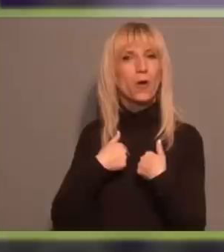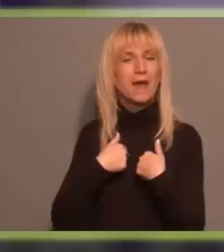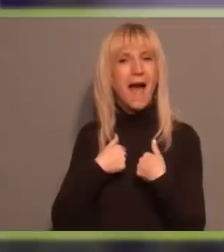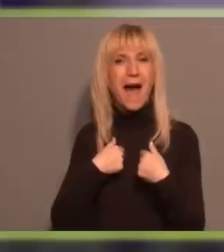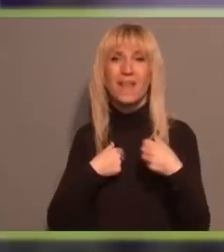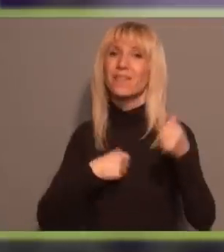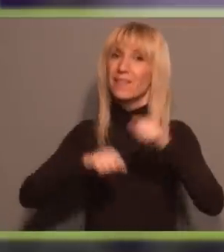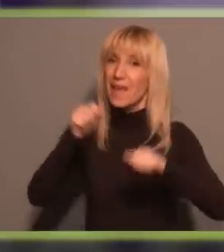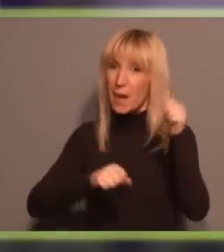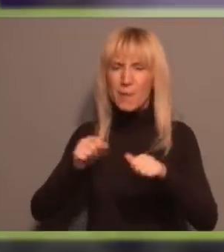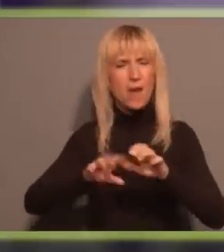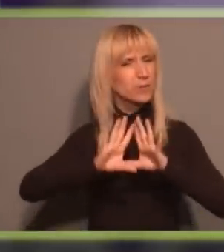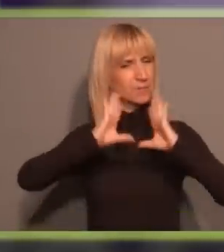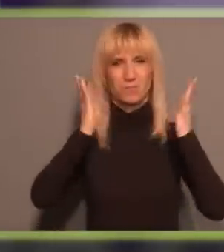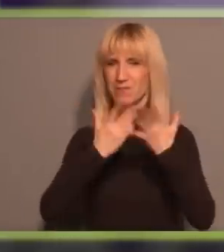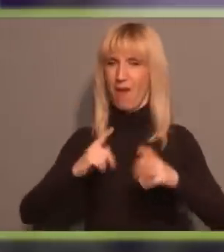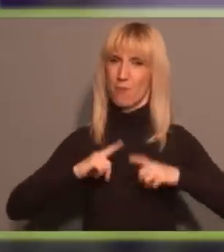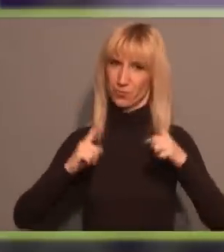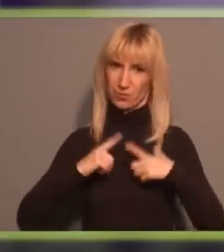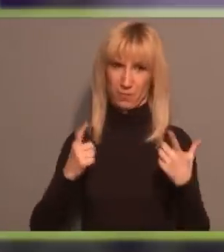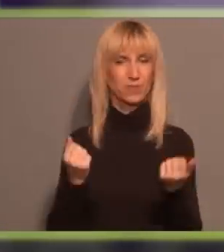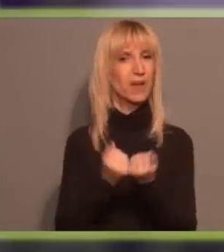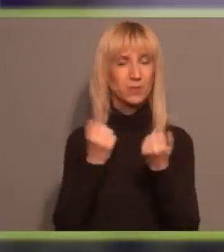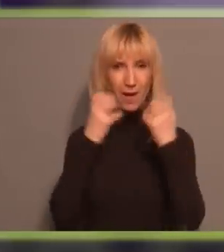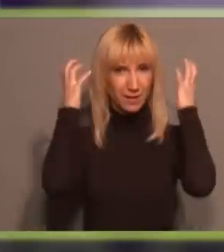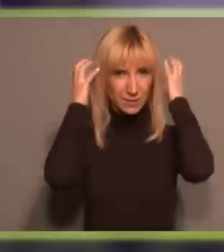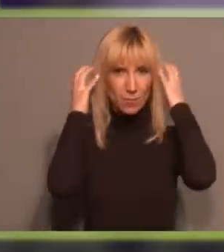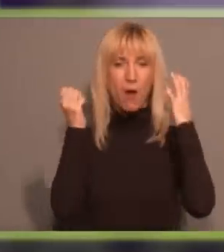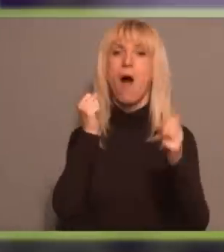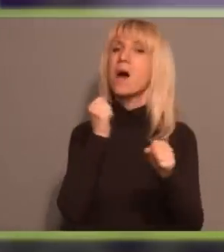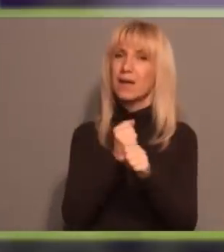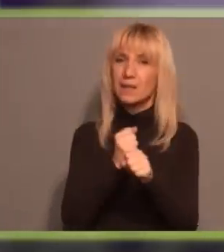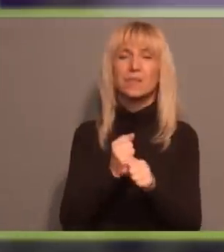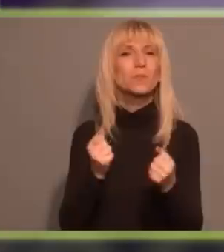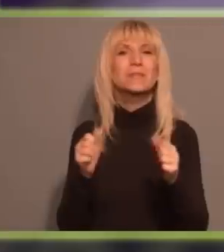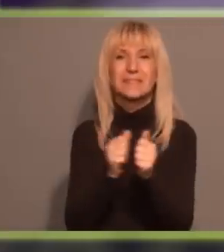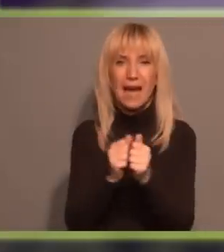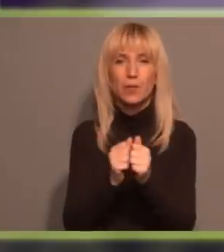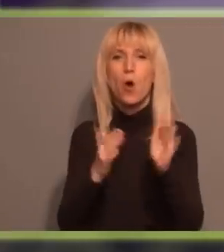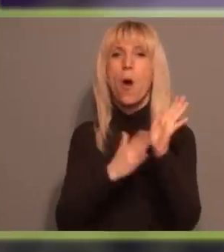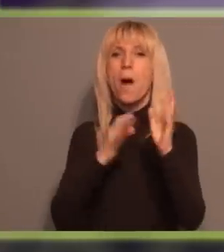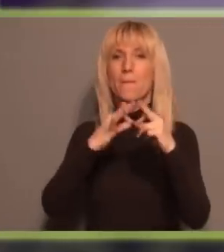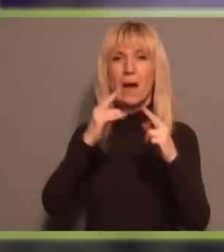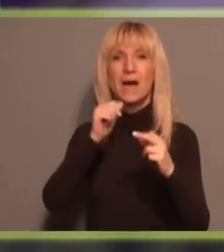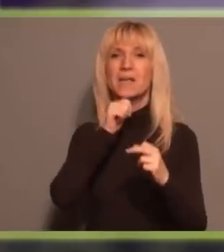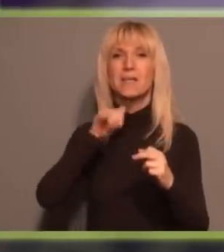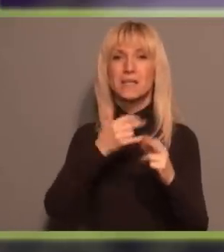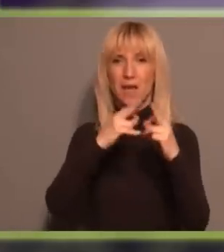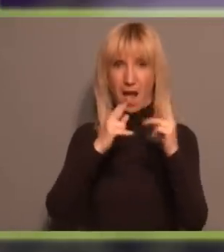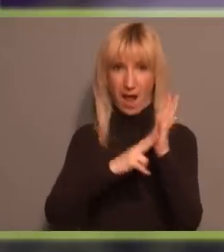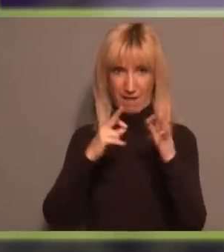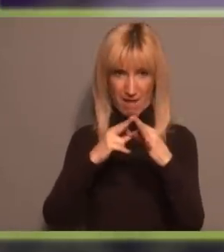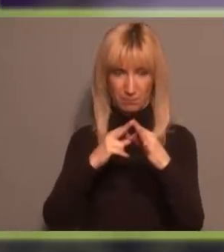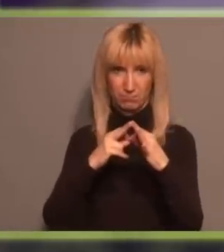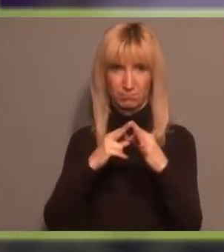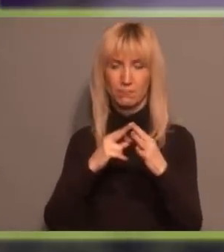Ona je bila moj terapeut za cijel život. I ja sam s njom radila, ona se zove Marijana Kitsona.